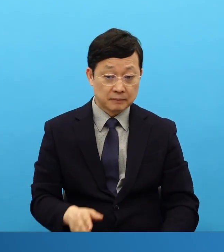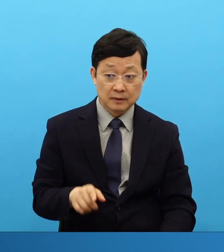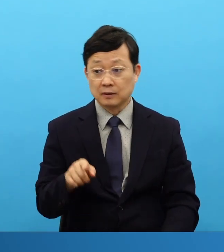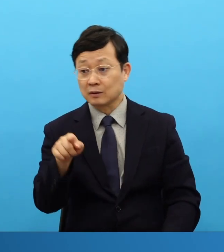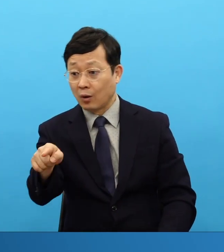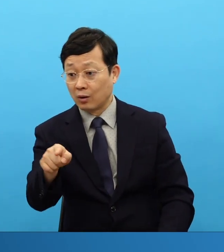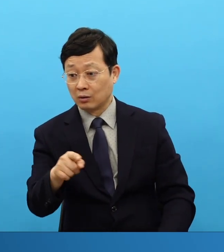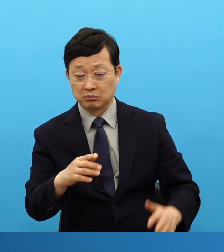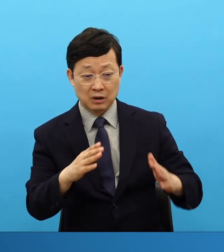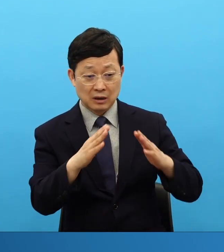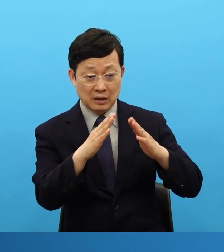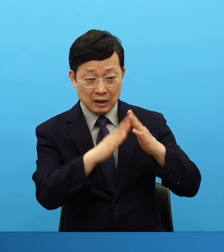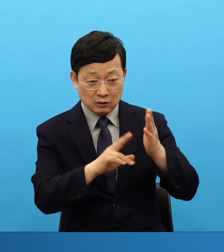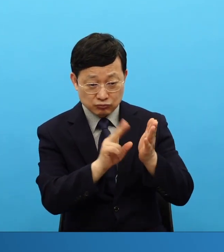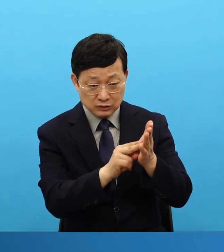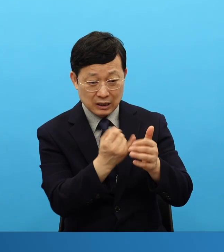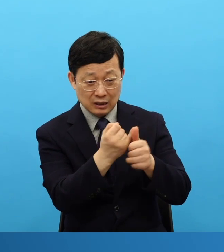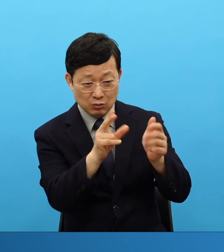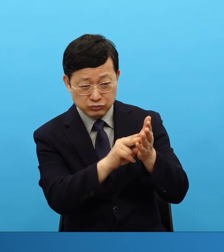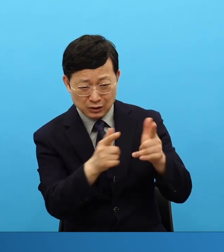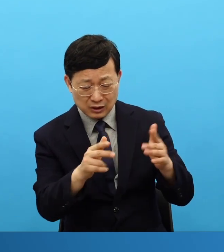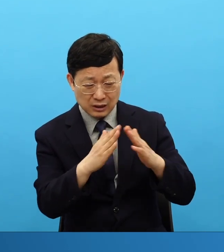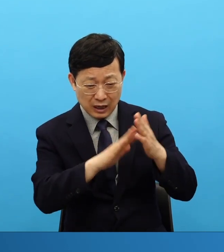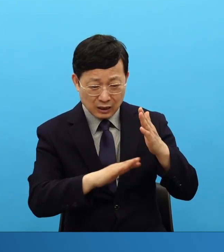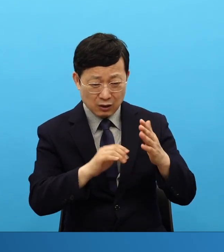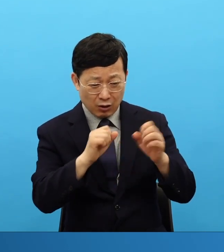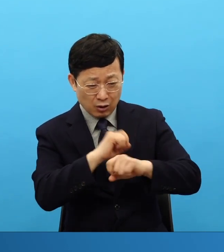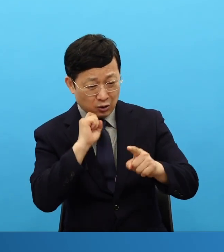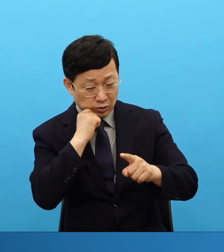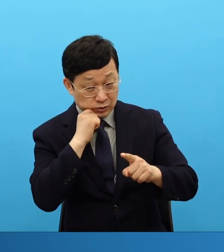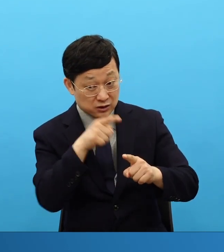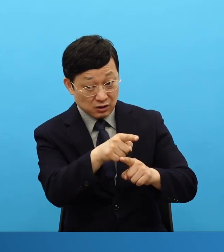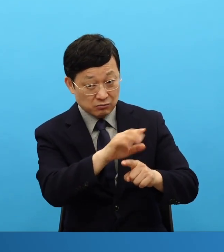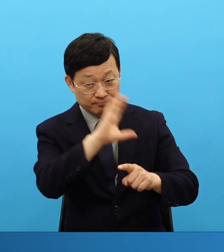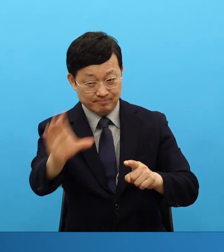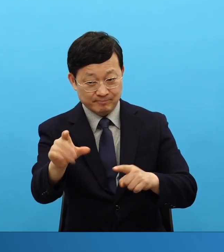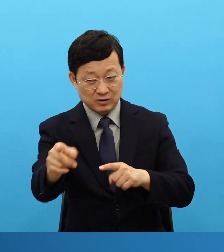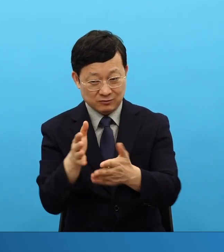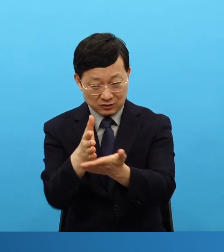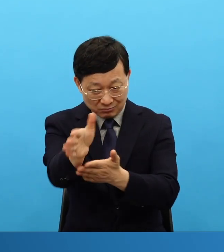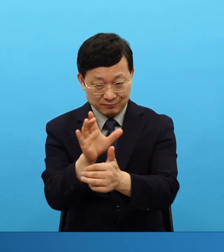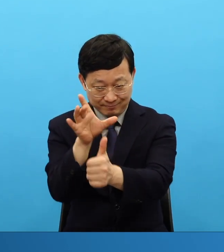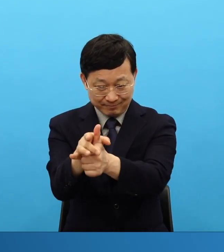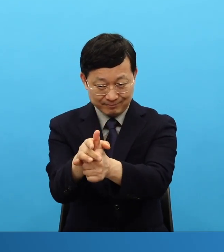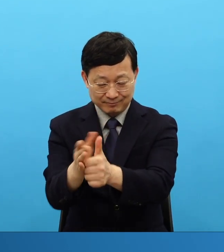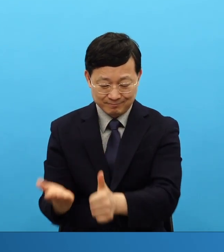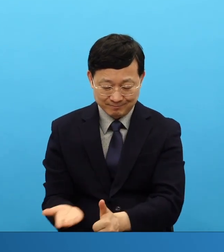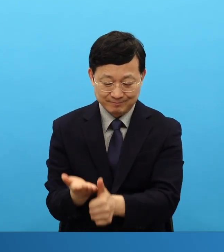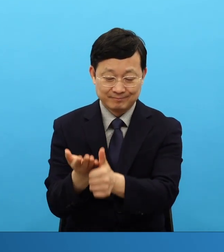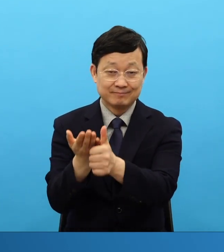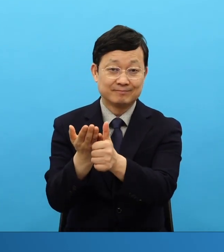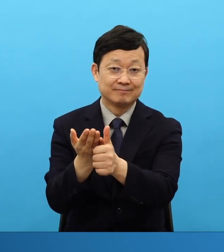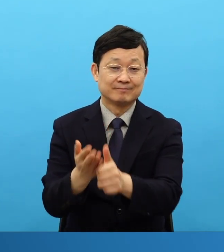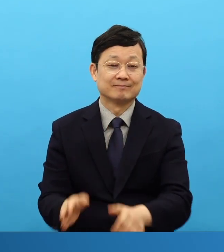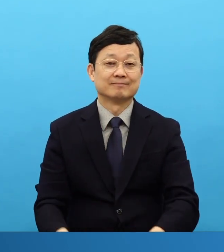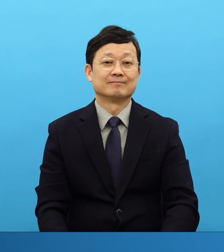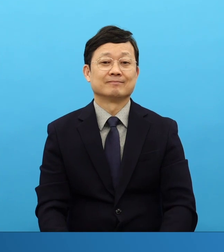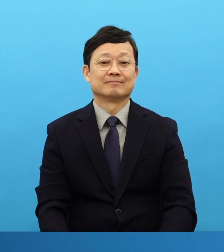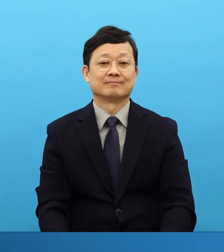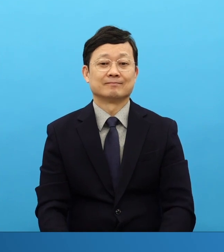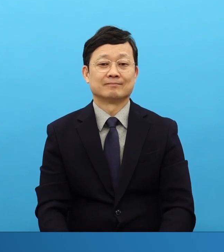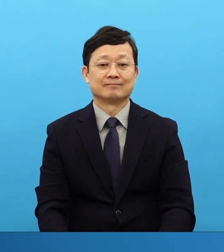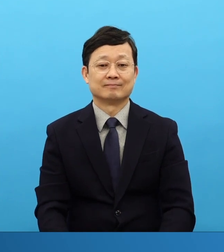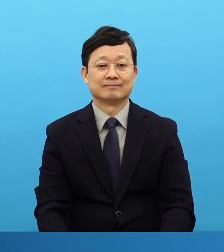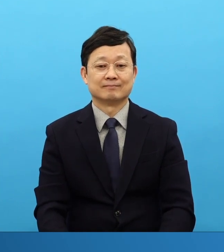찾아서 모으는 작업을 해라. And then raising up another individual to go and gather information about people whose families have broken.